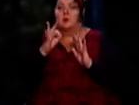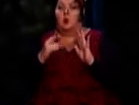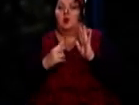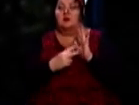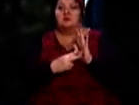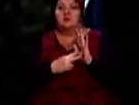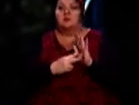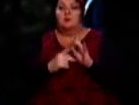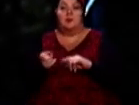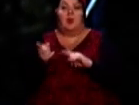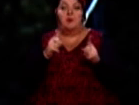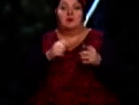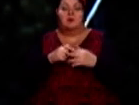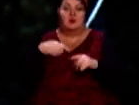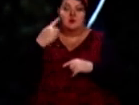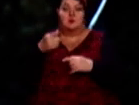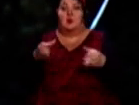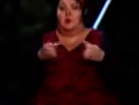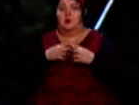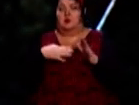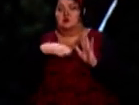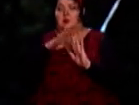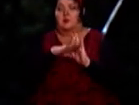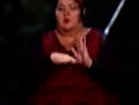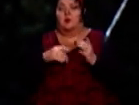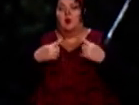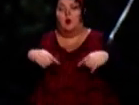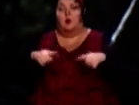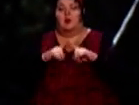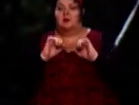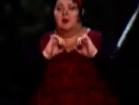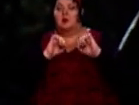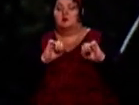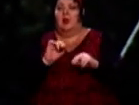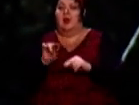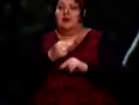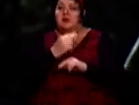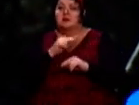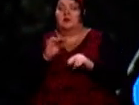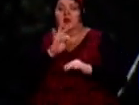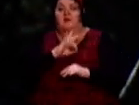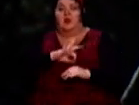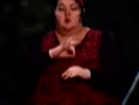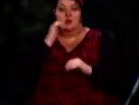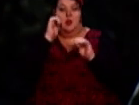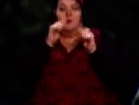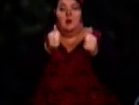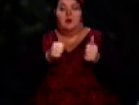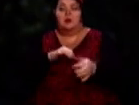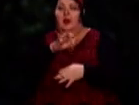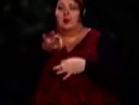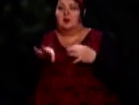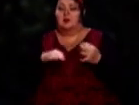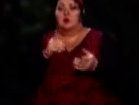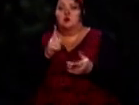0532. Переходимо до наступного блоку нашої програми. Організація охорони, реставрації та використання пам'яток архітектури ще є одним